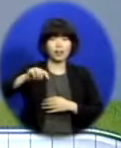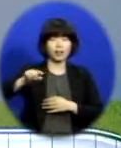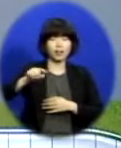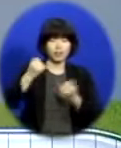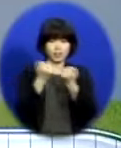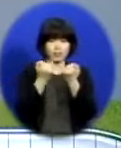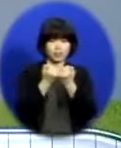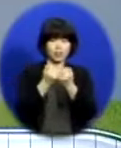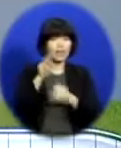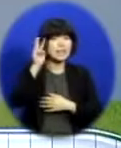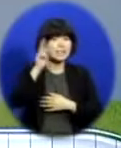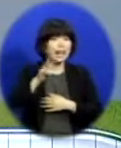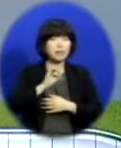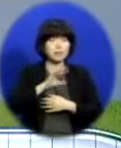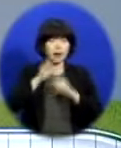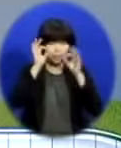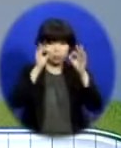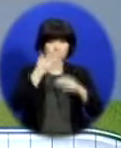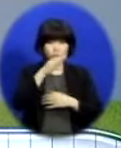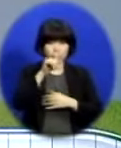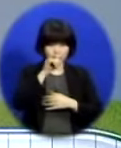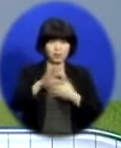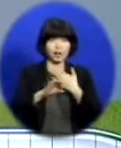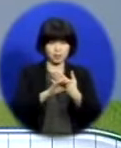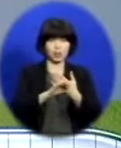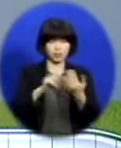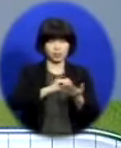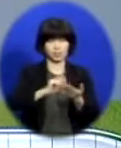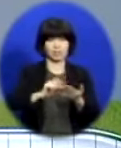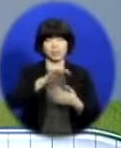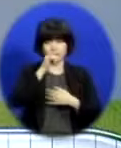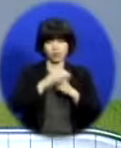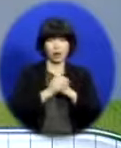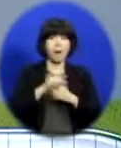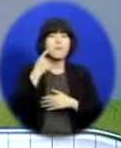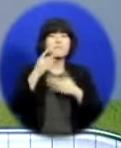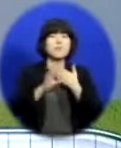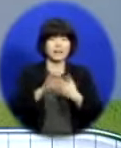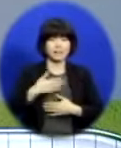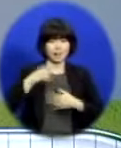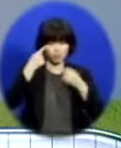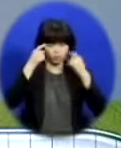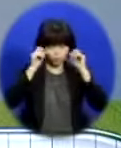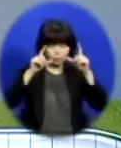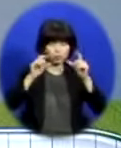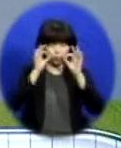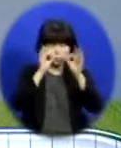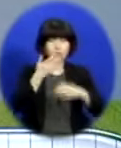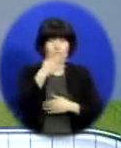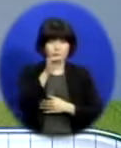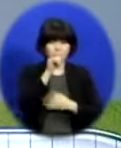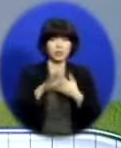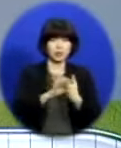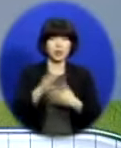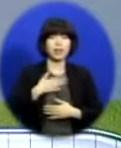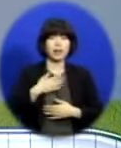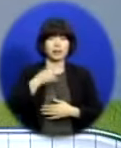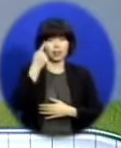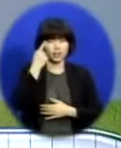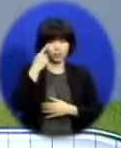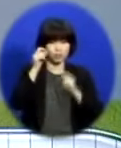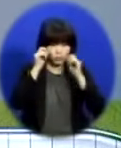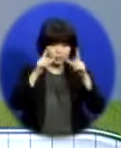있다면이라는 그글을 썼잖아요 만약 내가 눈을 뜨고 볼 수 있다면 나는 나의 눈을